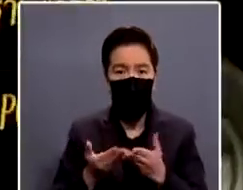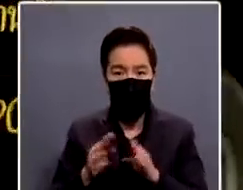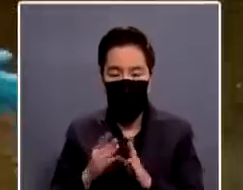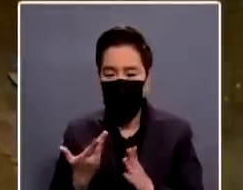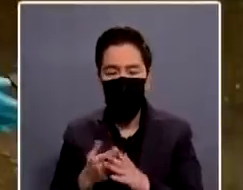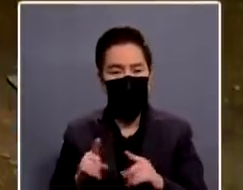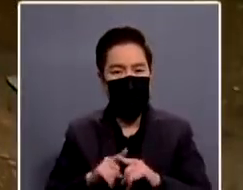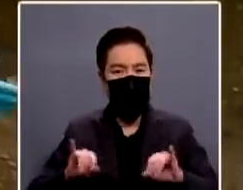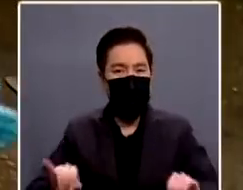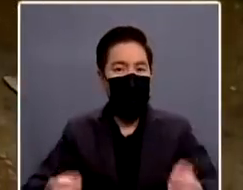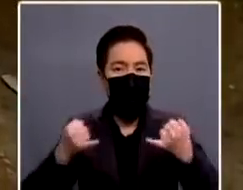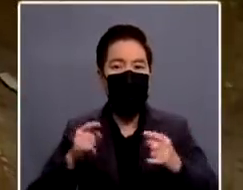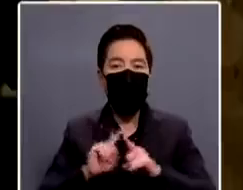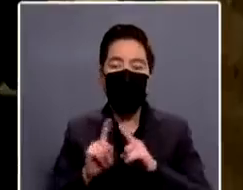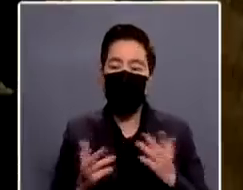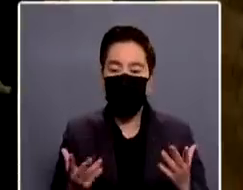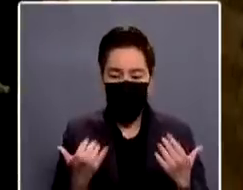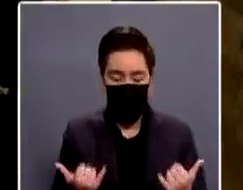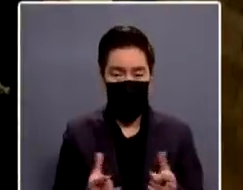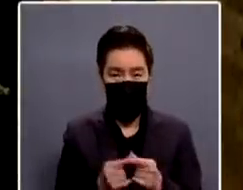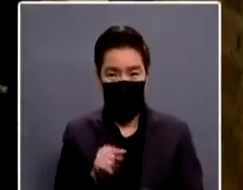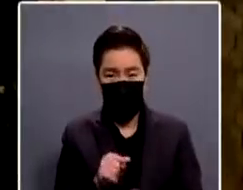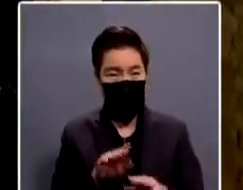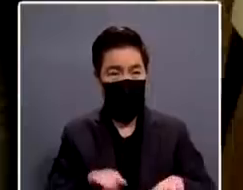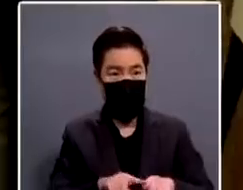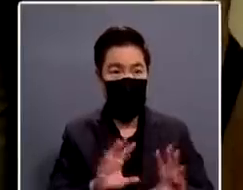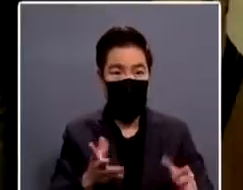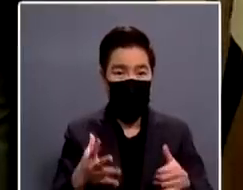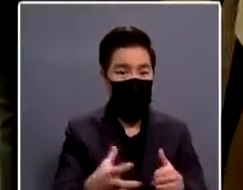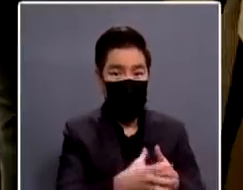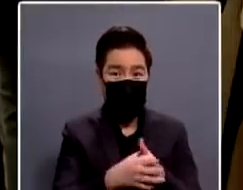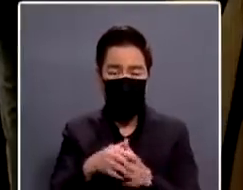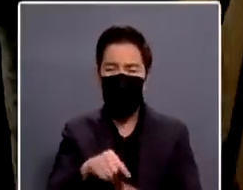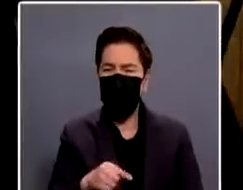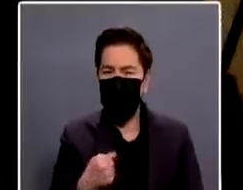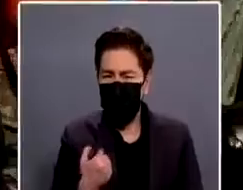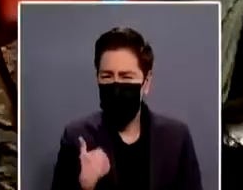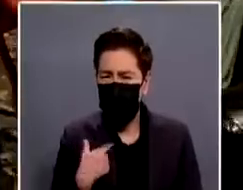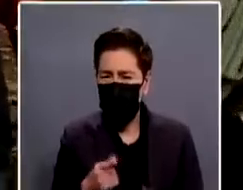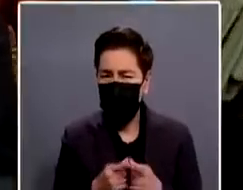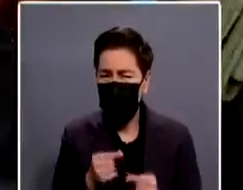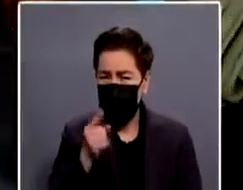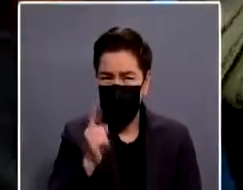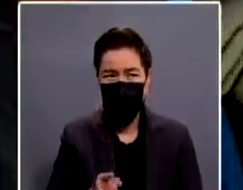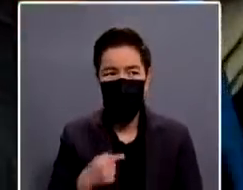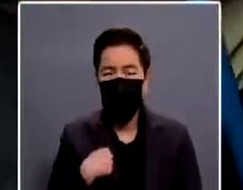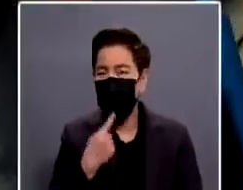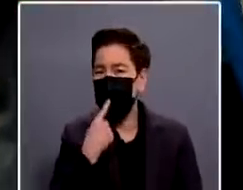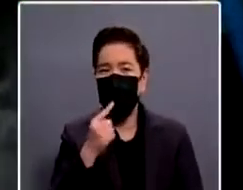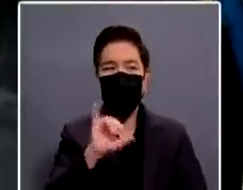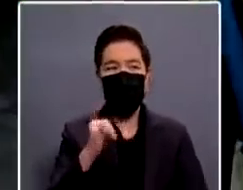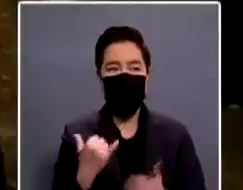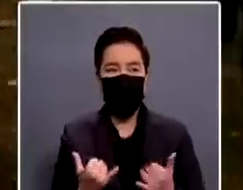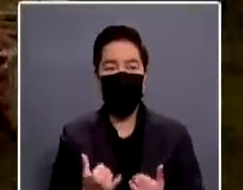เนี่ยอันเนี้ยเขาก็ไปสร้างสถานการณ์กันซึ่งกรณีของการหายตัวไปของน้องจีน่าอาจจะมีข้อเท็จจริงอื่นที่ยังไม่ปรากฏออกมา